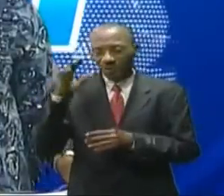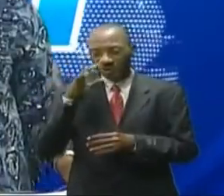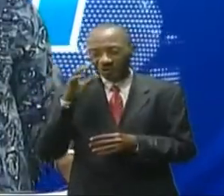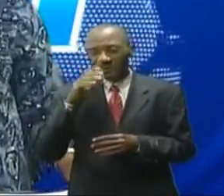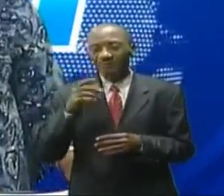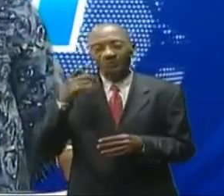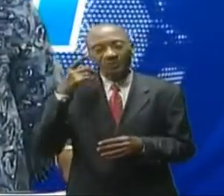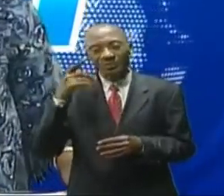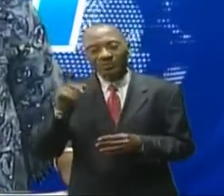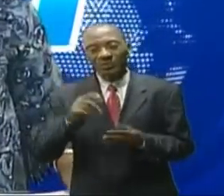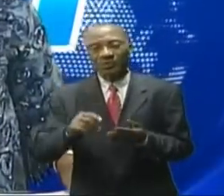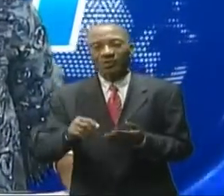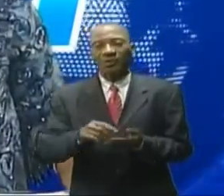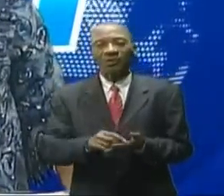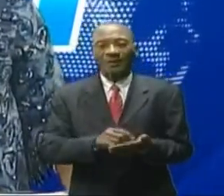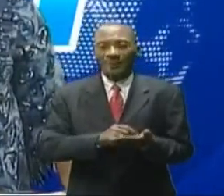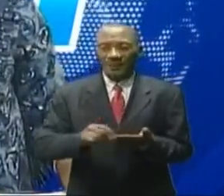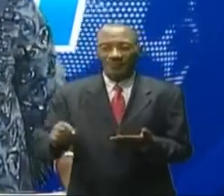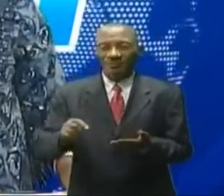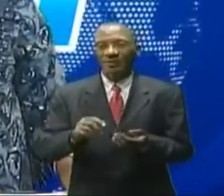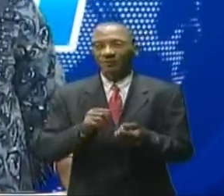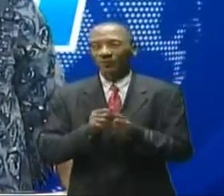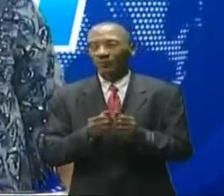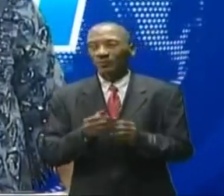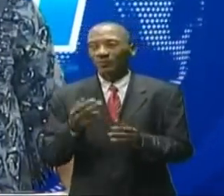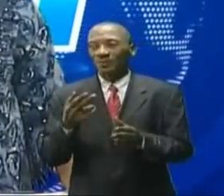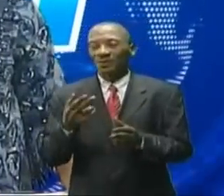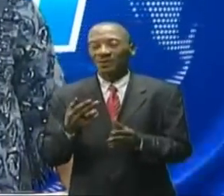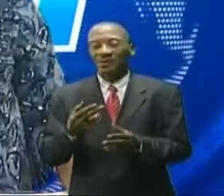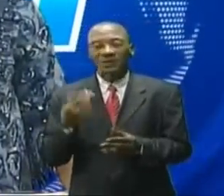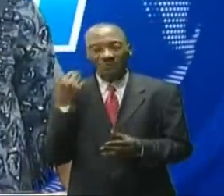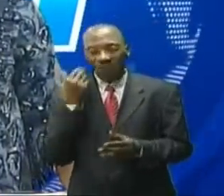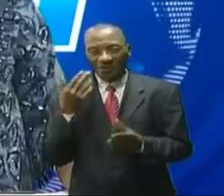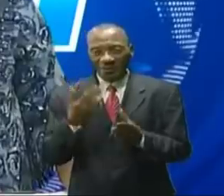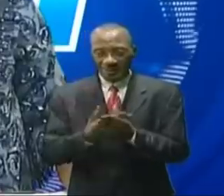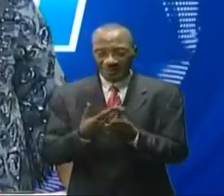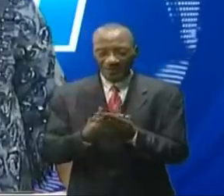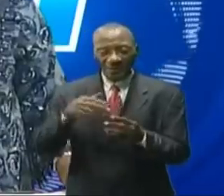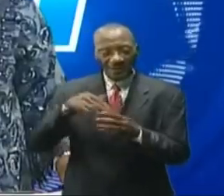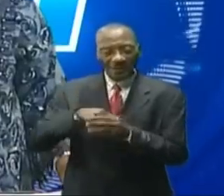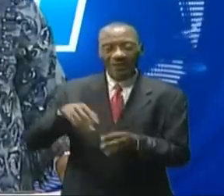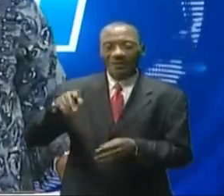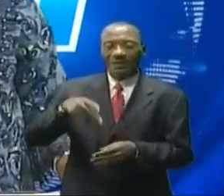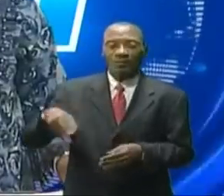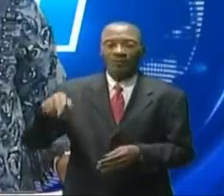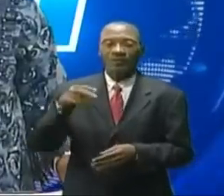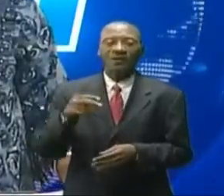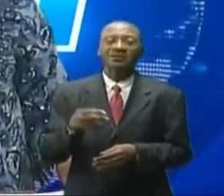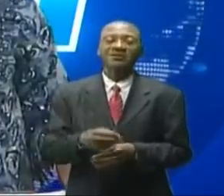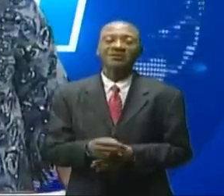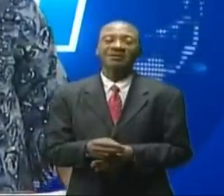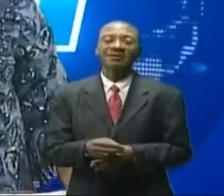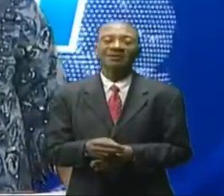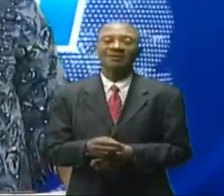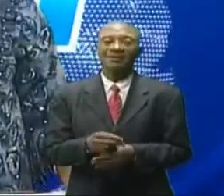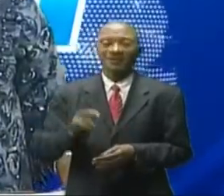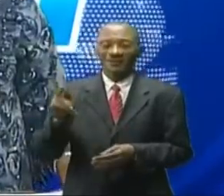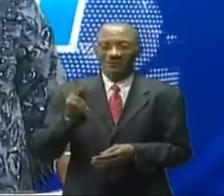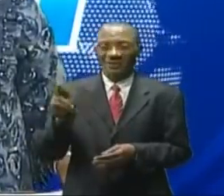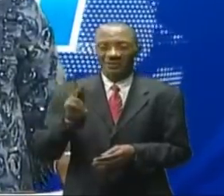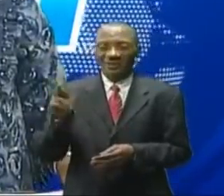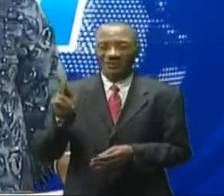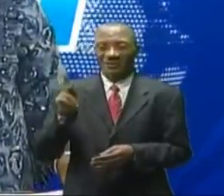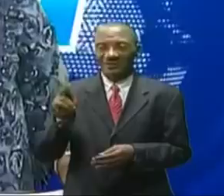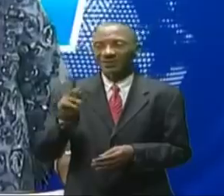ce journal, nous ferons le tour d'horizon dans les provinces pour vous parler infrastructure. Voilà pour le sommaire. Madame, Messieurs, bonsoir et bienvenue aux